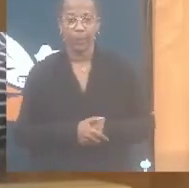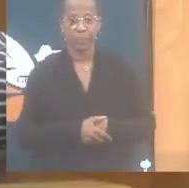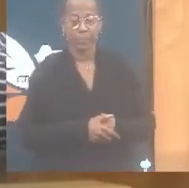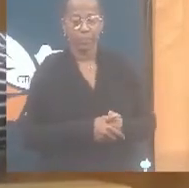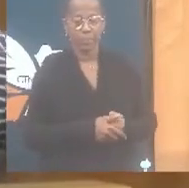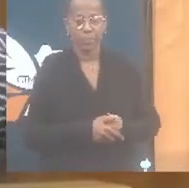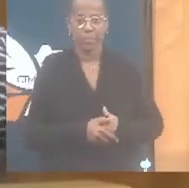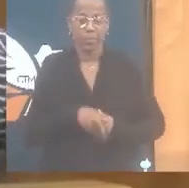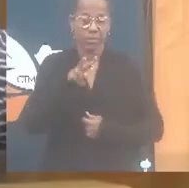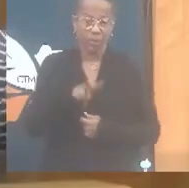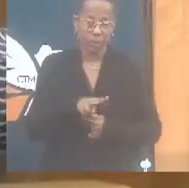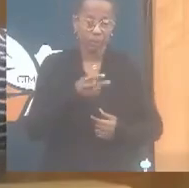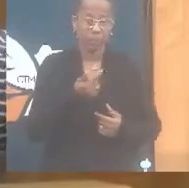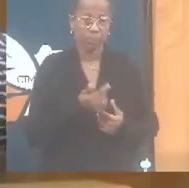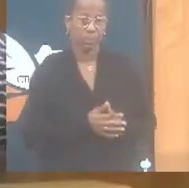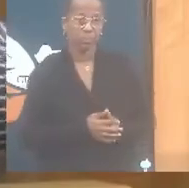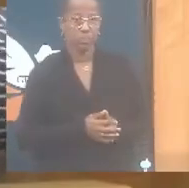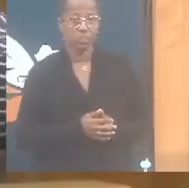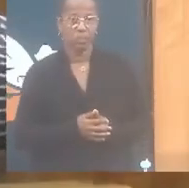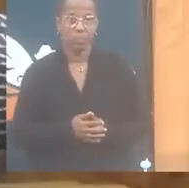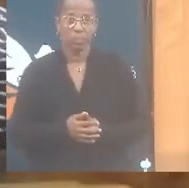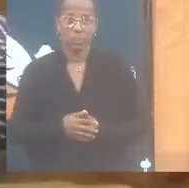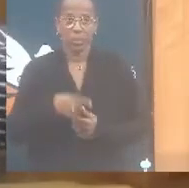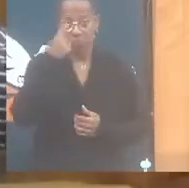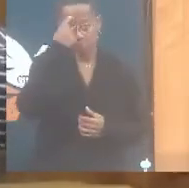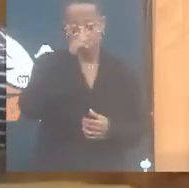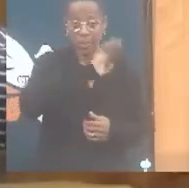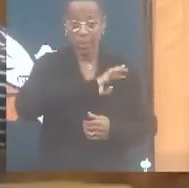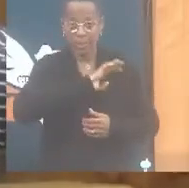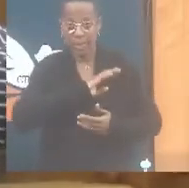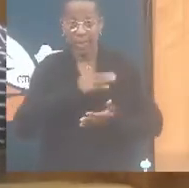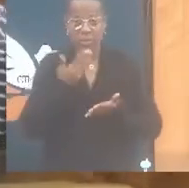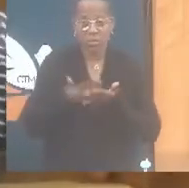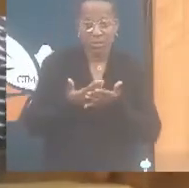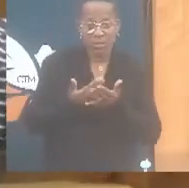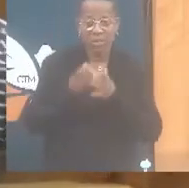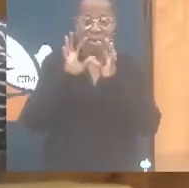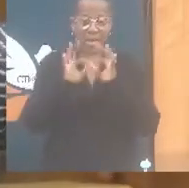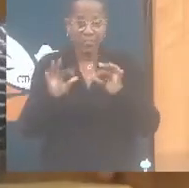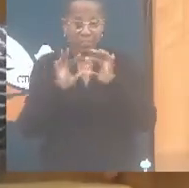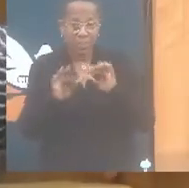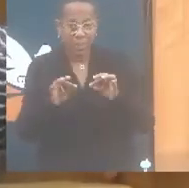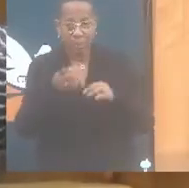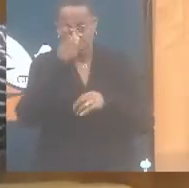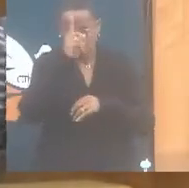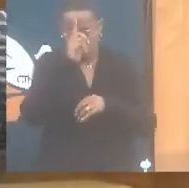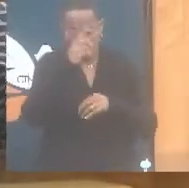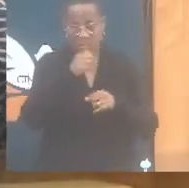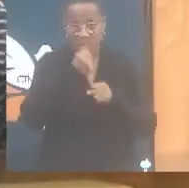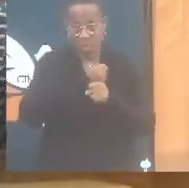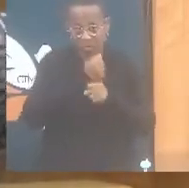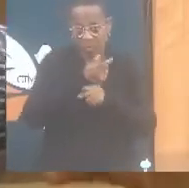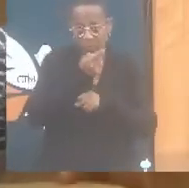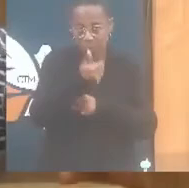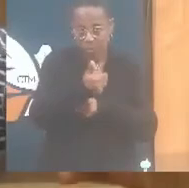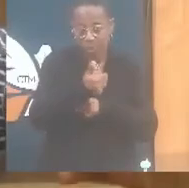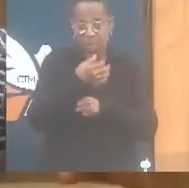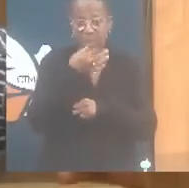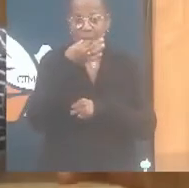Alors, c'est vrai, pour tenter de justifier la faiblesse de vos réalisations, vous n'avez qu'un mot à la